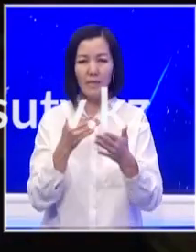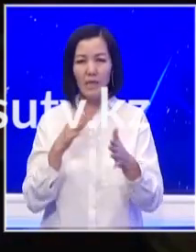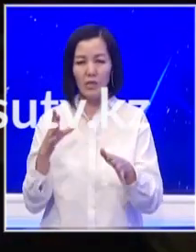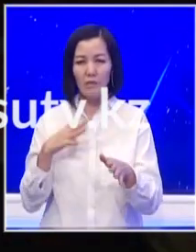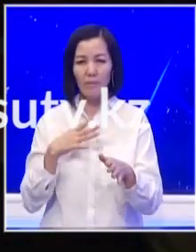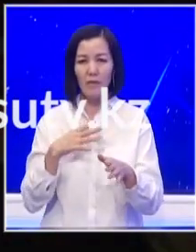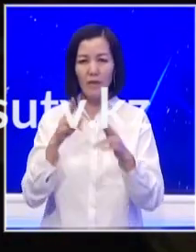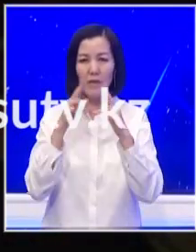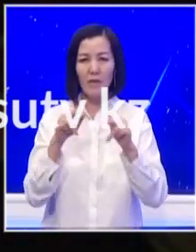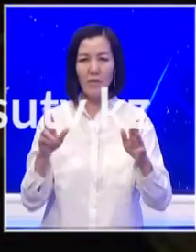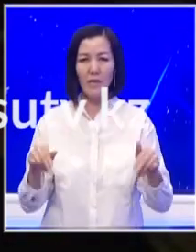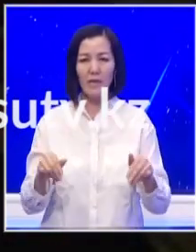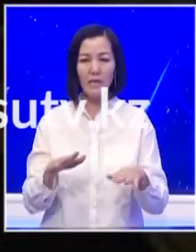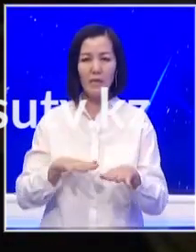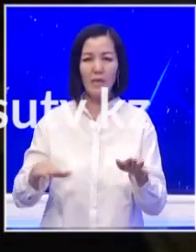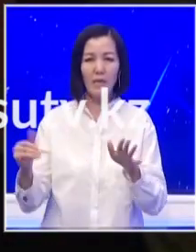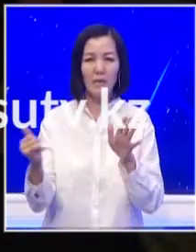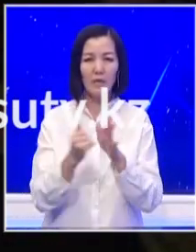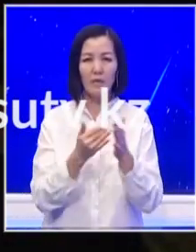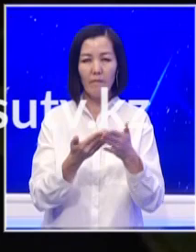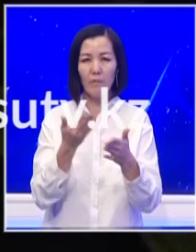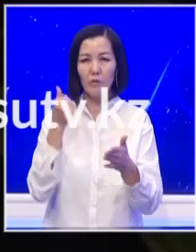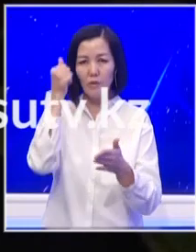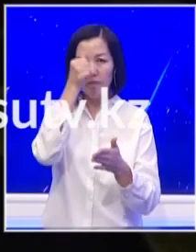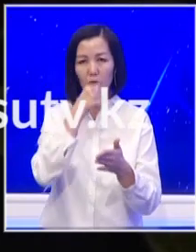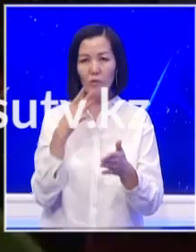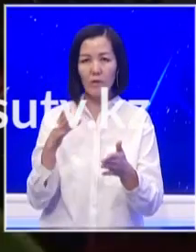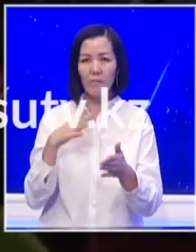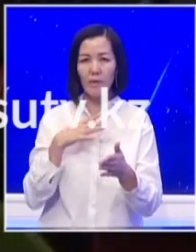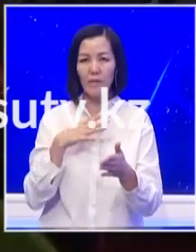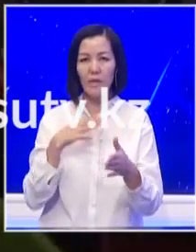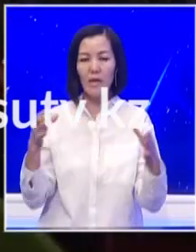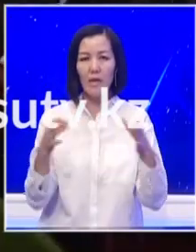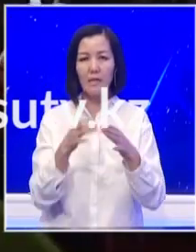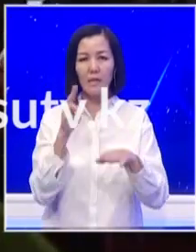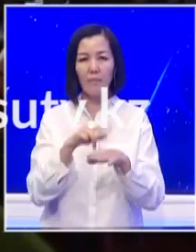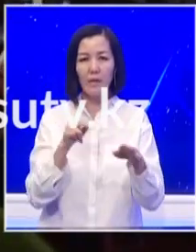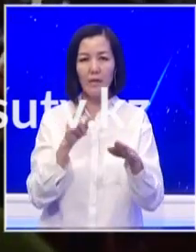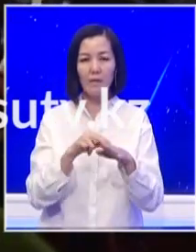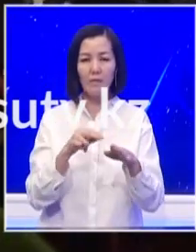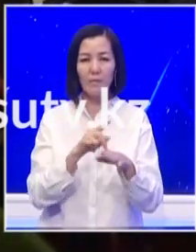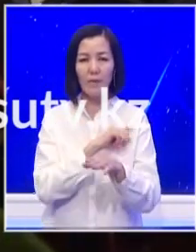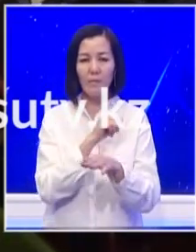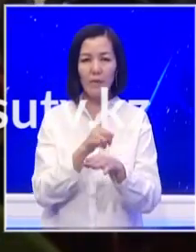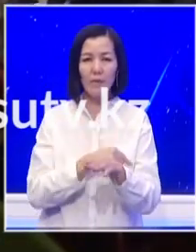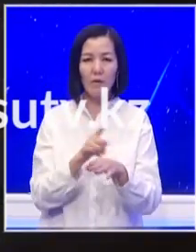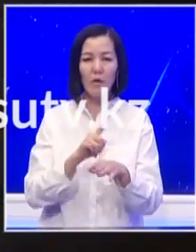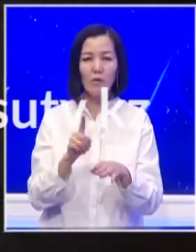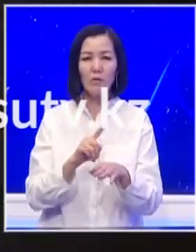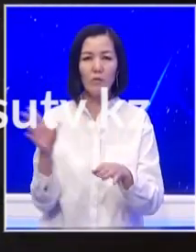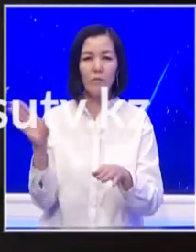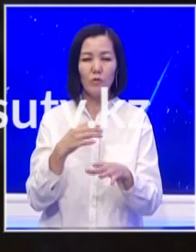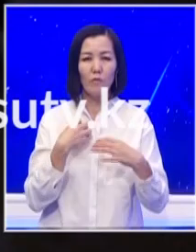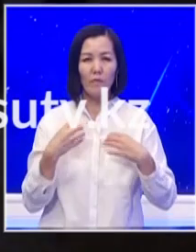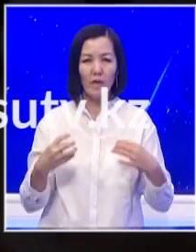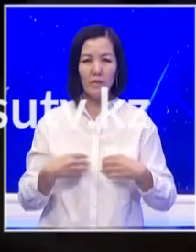лагерь, размещенный на этой же площади в ноябре прошлого года, был разогнан отрядами полицейских, применивших силу, что потрясло всю